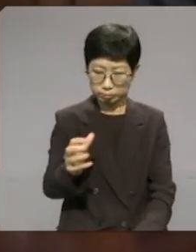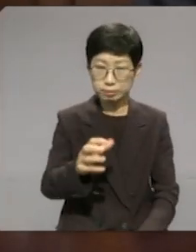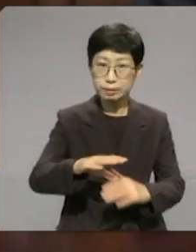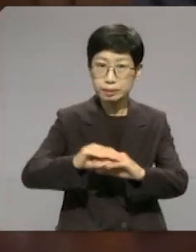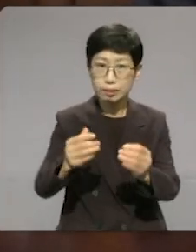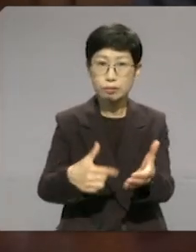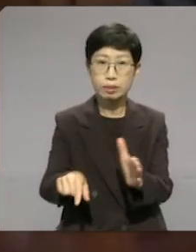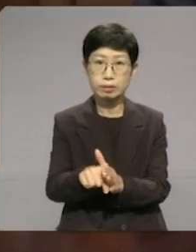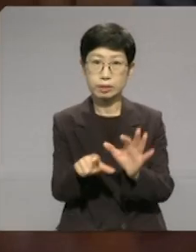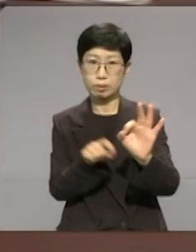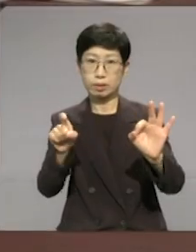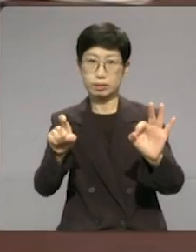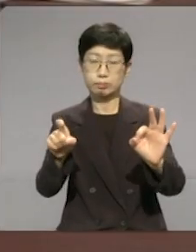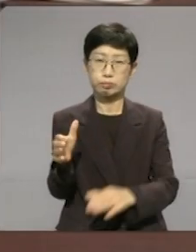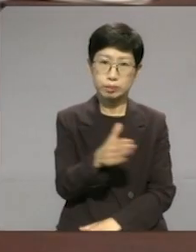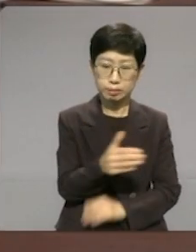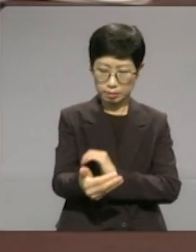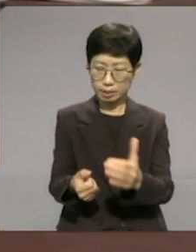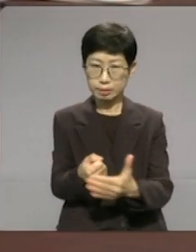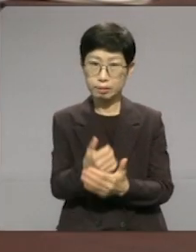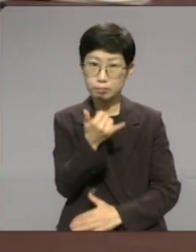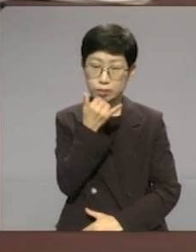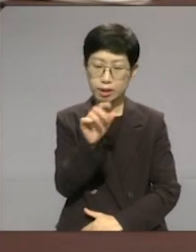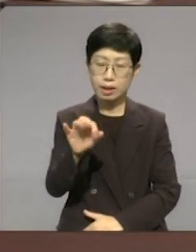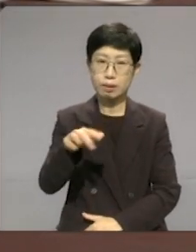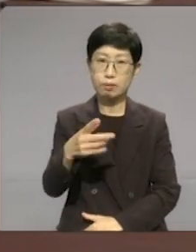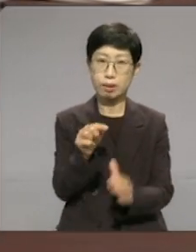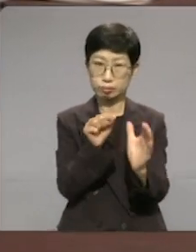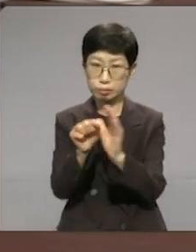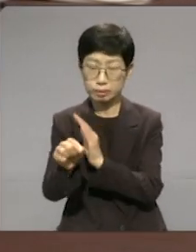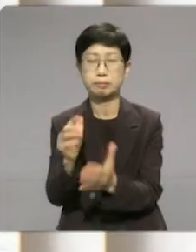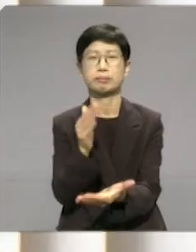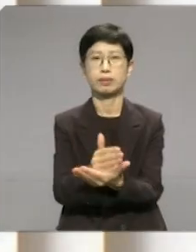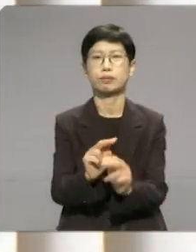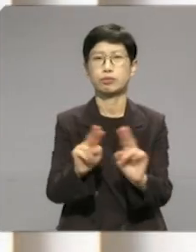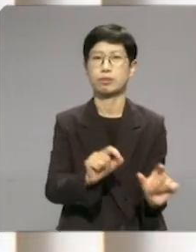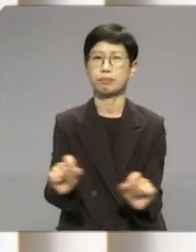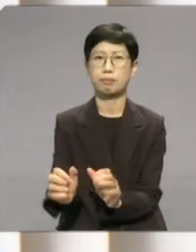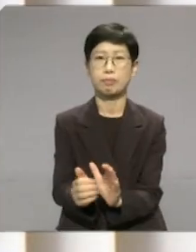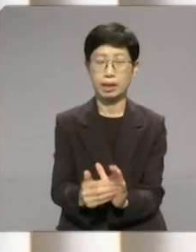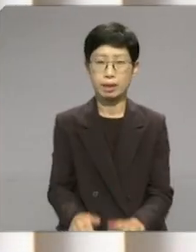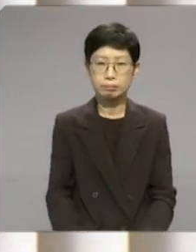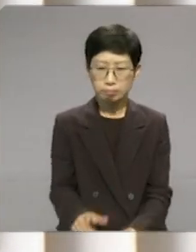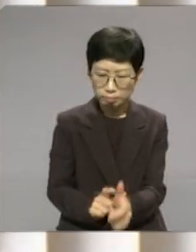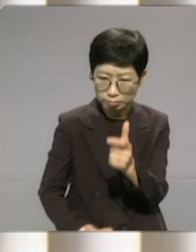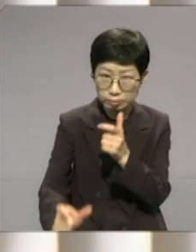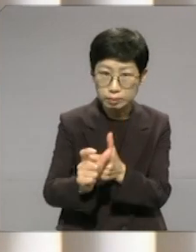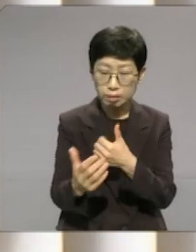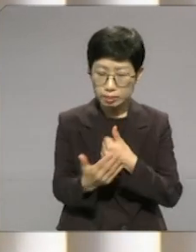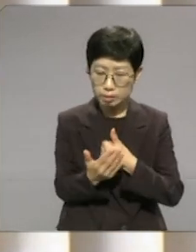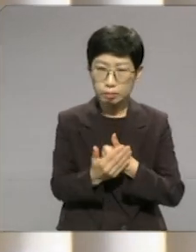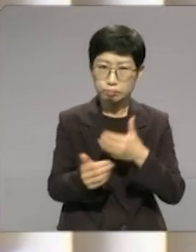이달 10일부터 예정됐던 독일과 앙골라 순방을 변경했습니다. 이때 추가 지원을 요청하려던